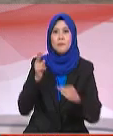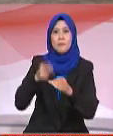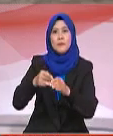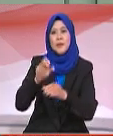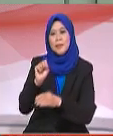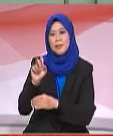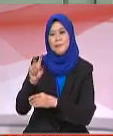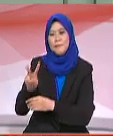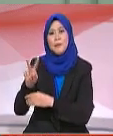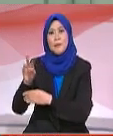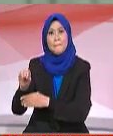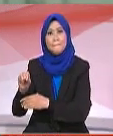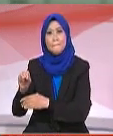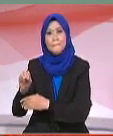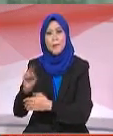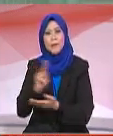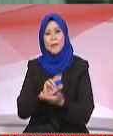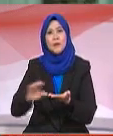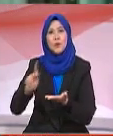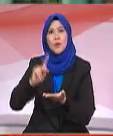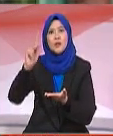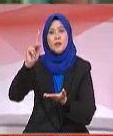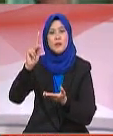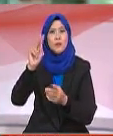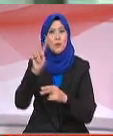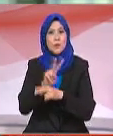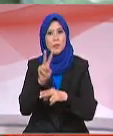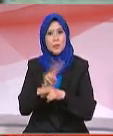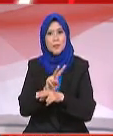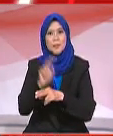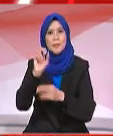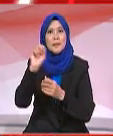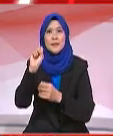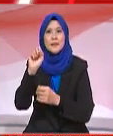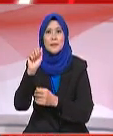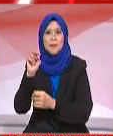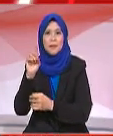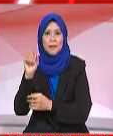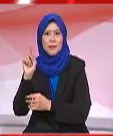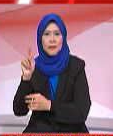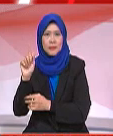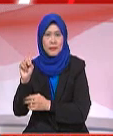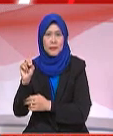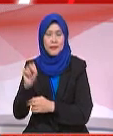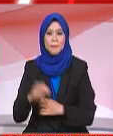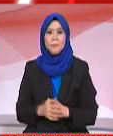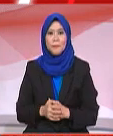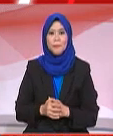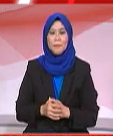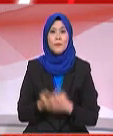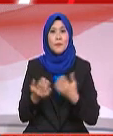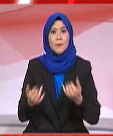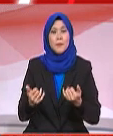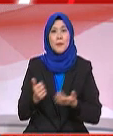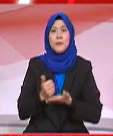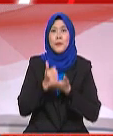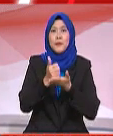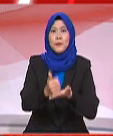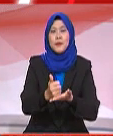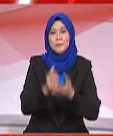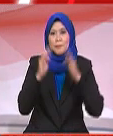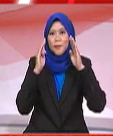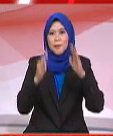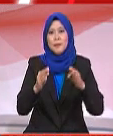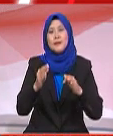peperiksaan SVM di Kolej Vokasional Sandakan. Penyerahan bantuan prihatin 2.0